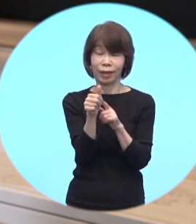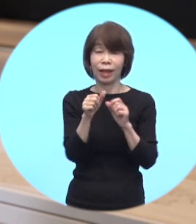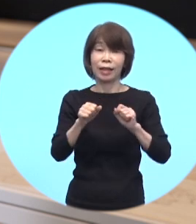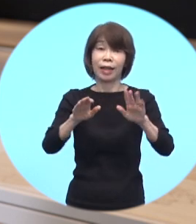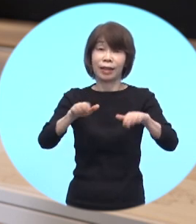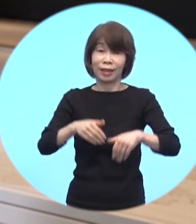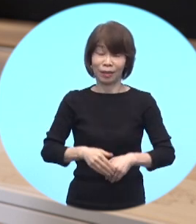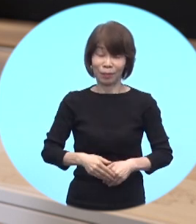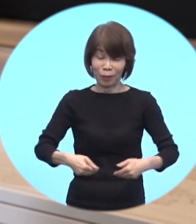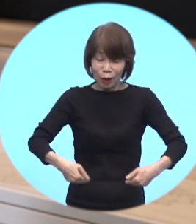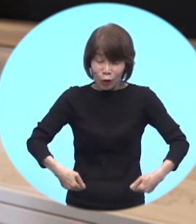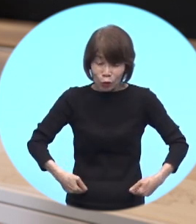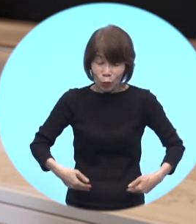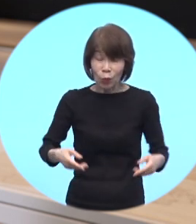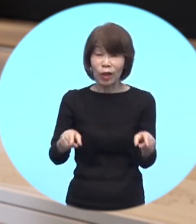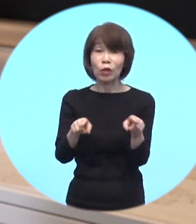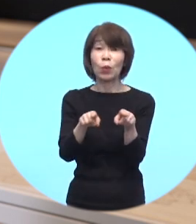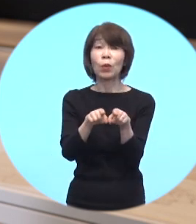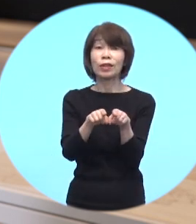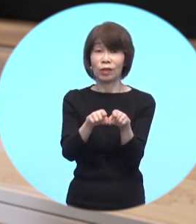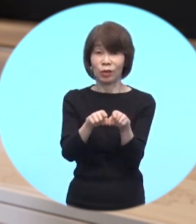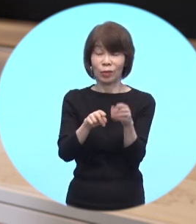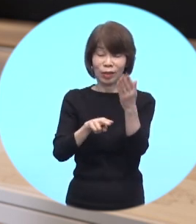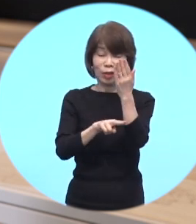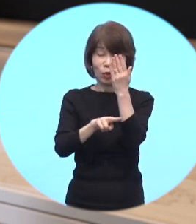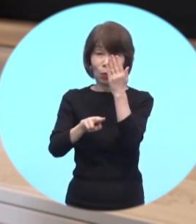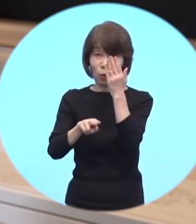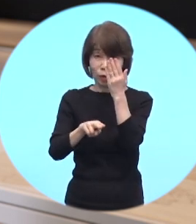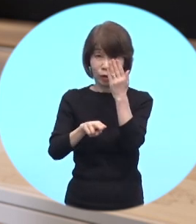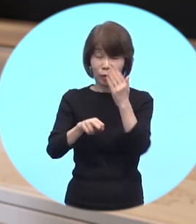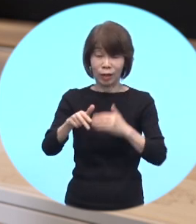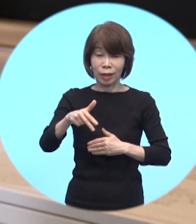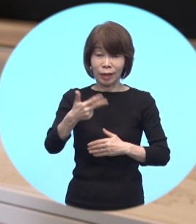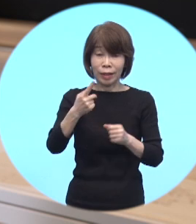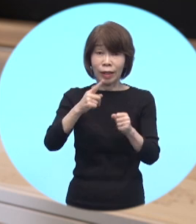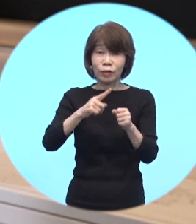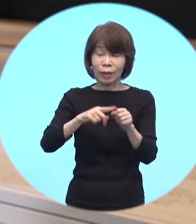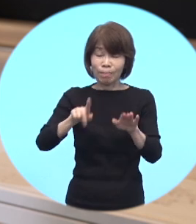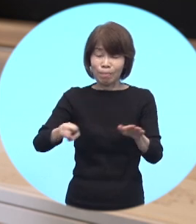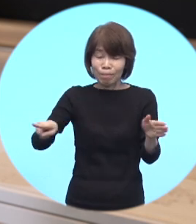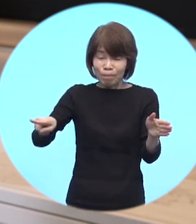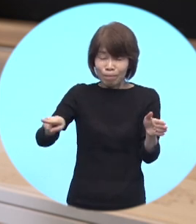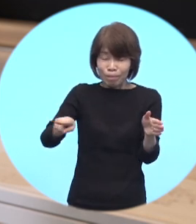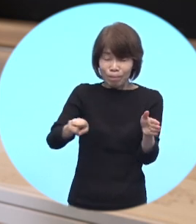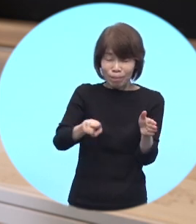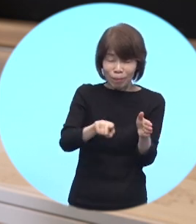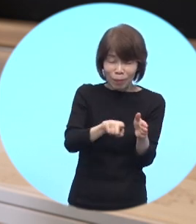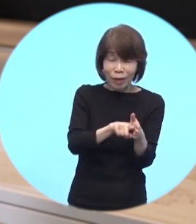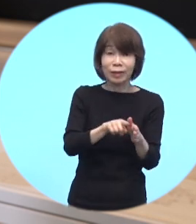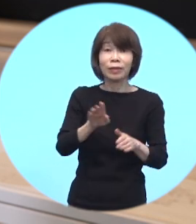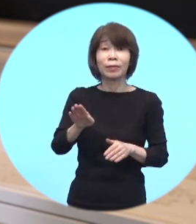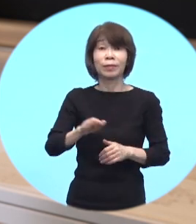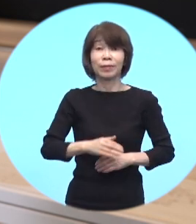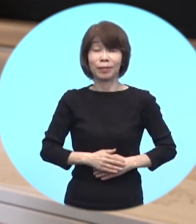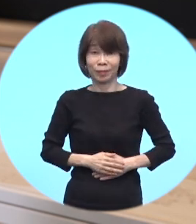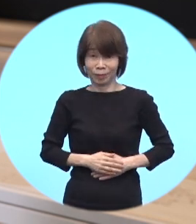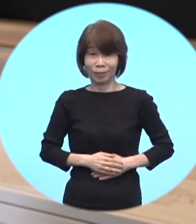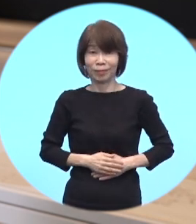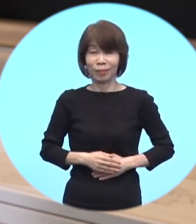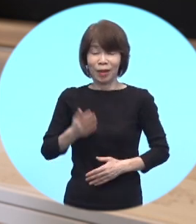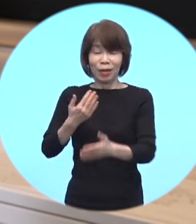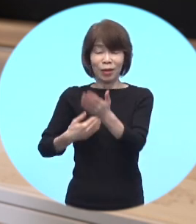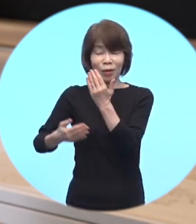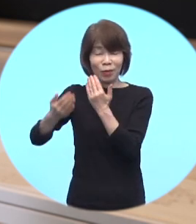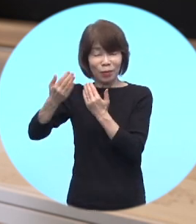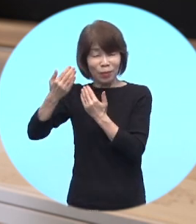の狂言と合わせて、能楽は700年経った現在も上演されています。タイムスリップ